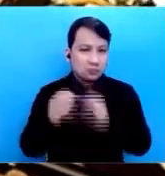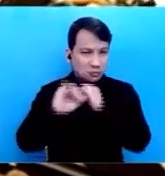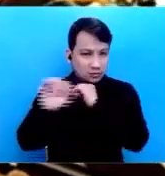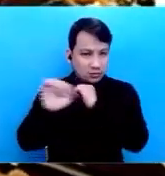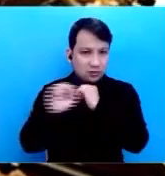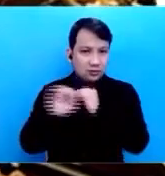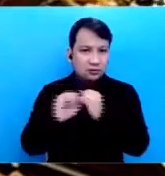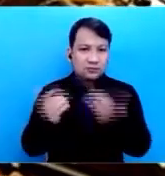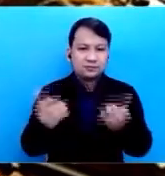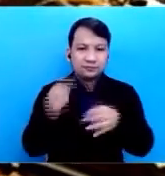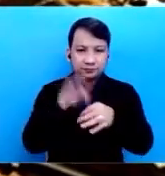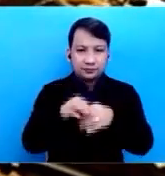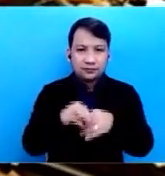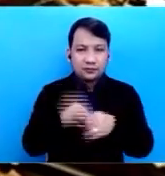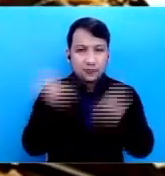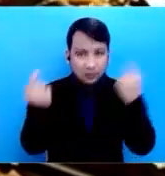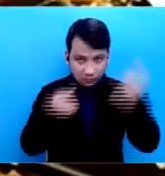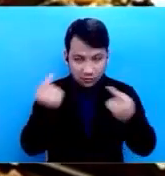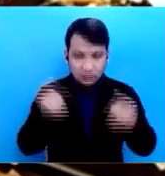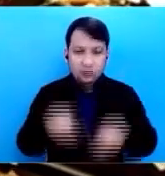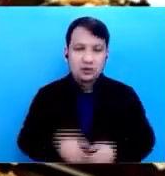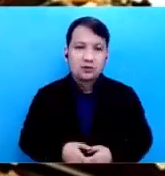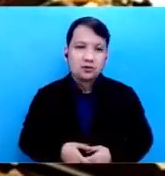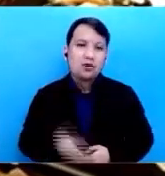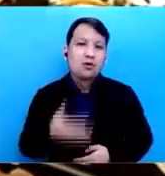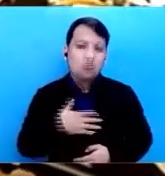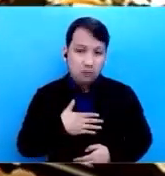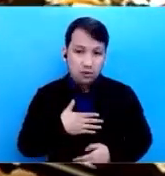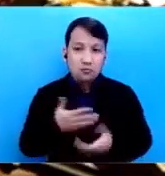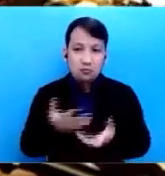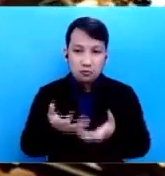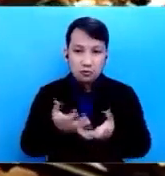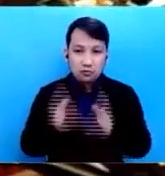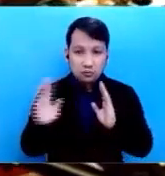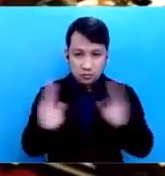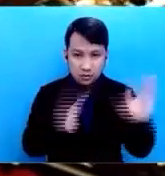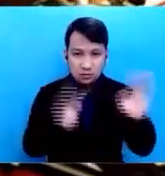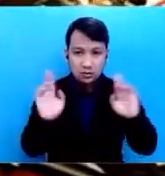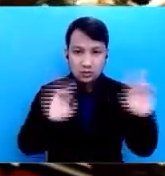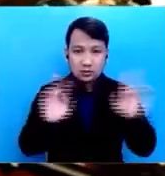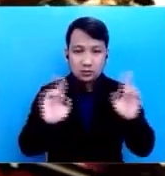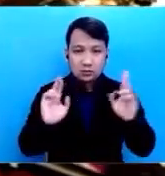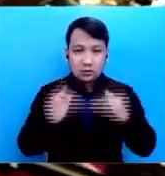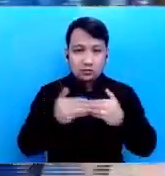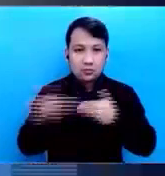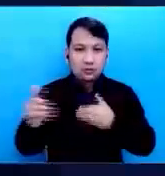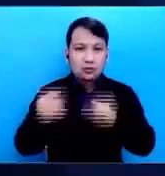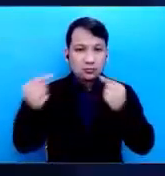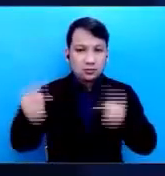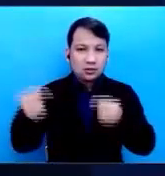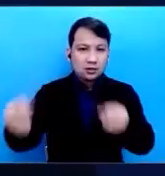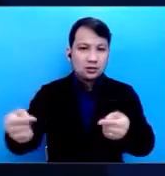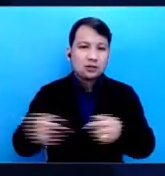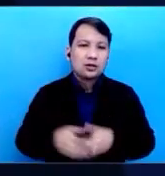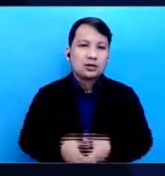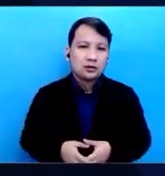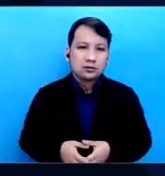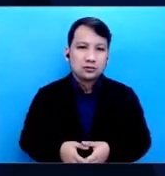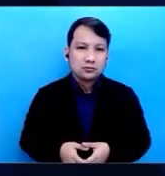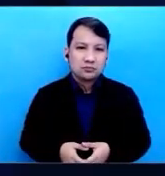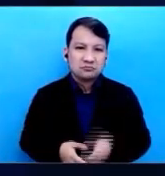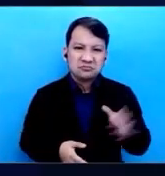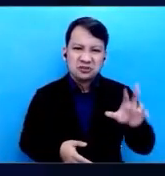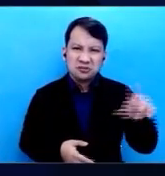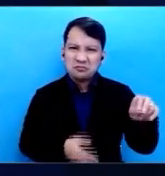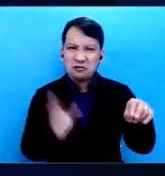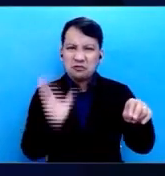as the elections is concerned, talagang yung pinaghahandaan natin na hanggang dulo maglalaban kami. Wala rin daw epekto ang desisyon